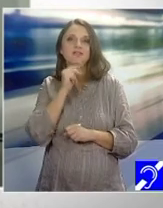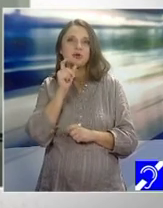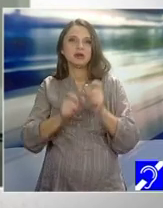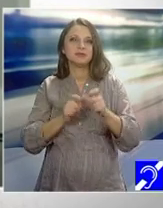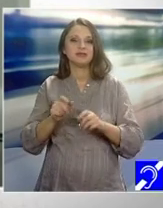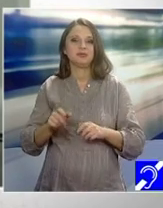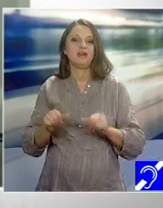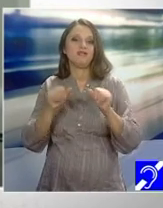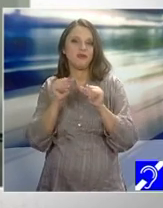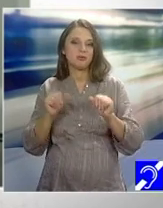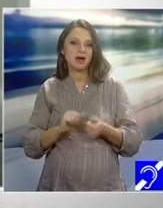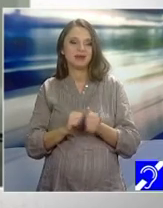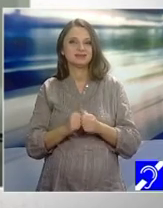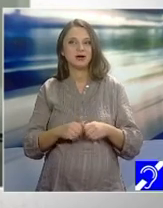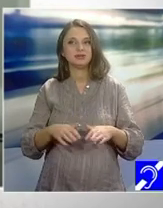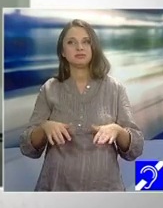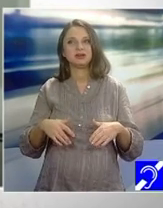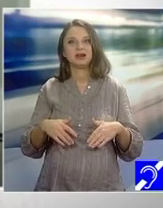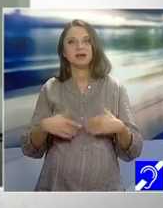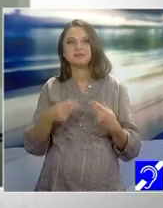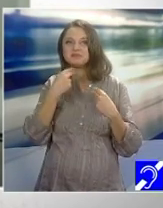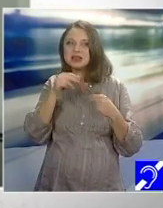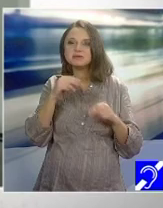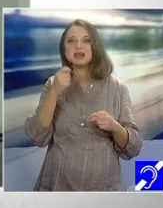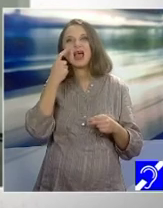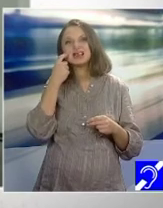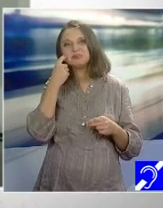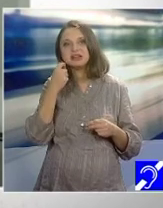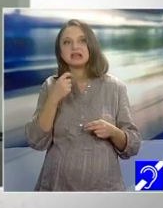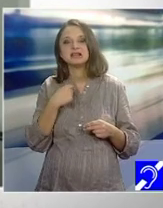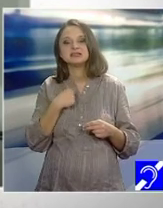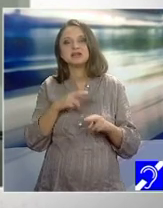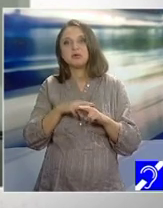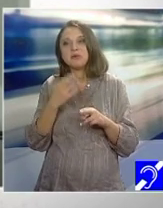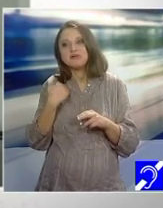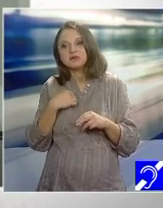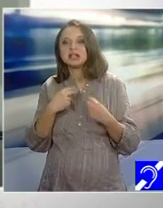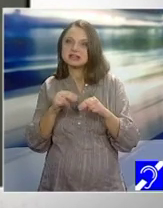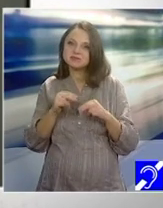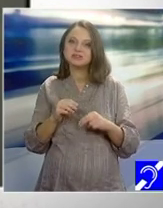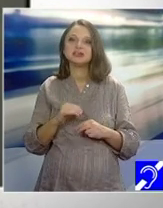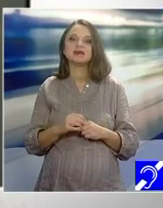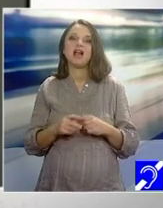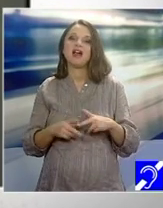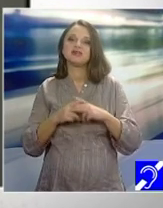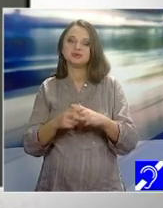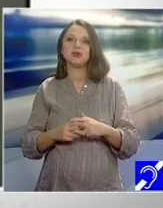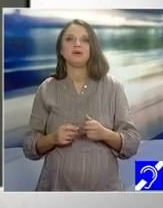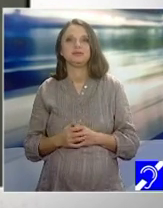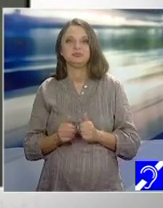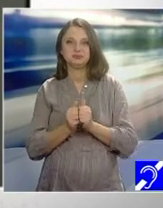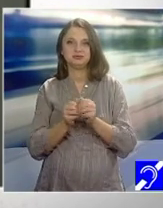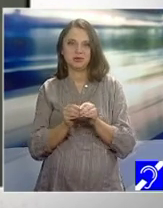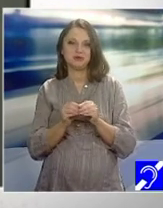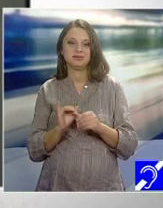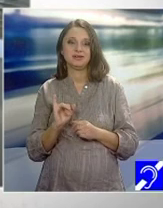despre împărtășirea experienței sau despre ajutor, solidaritate până la urmă. Acum, da, adevărul este că Andrei